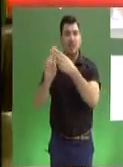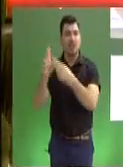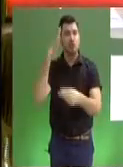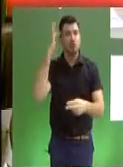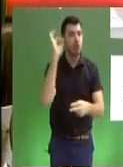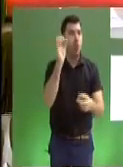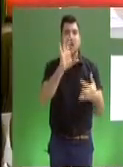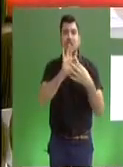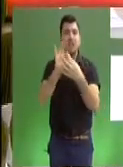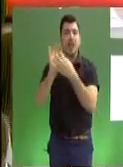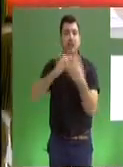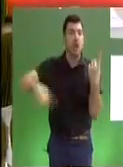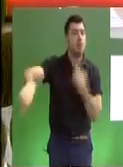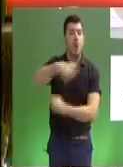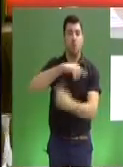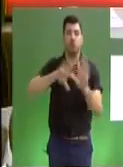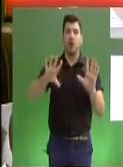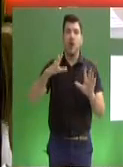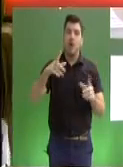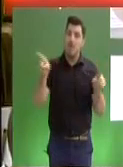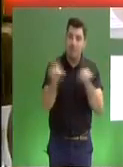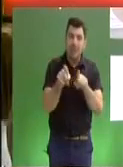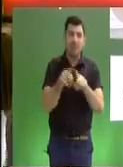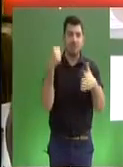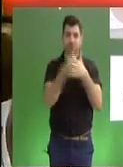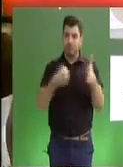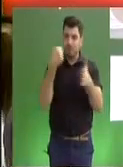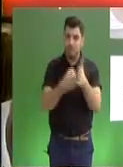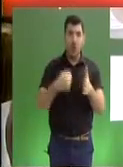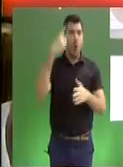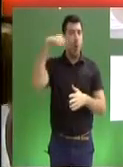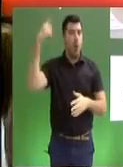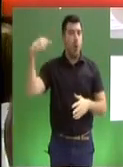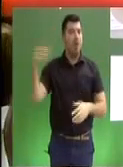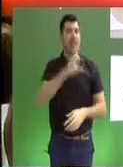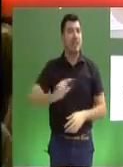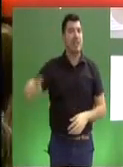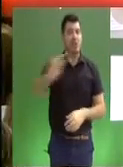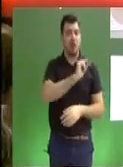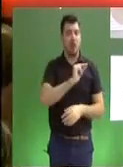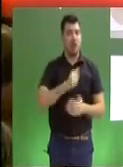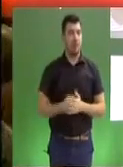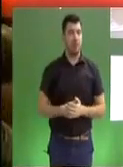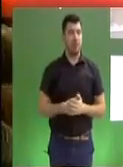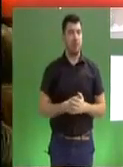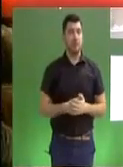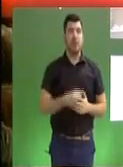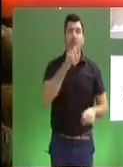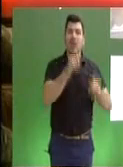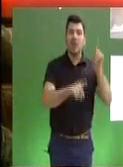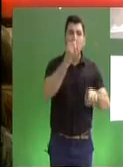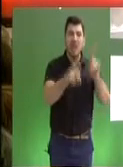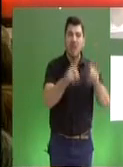μας. Με όλο τον προοδευτικό κόσμο. Και με αυτούς που έμειναν στον καναπέ και δεν ψήφισαν,